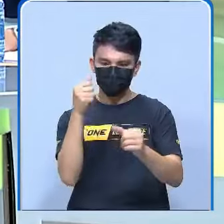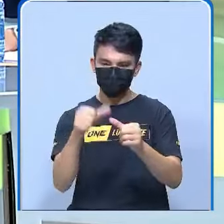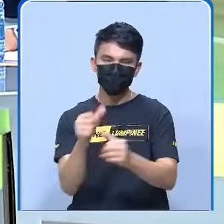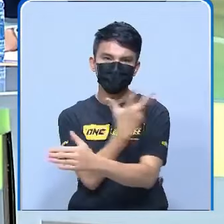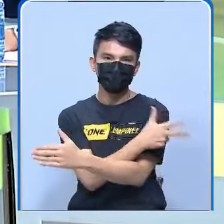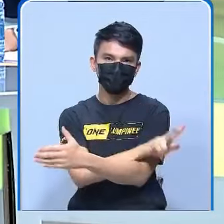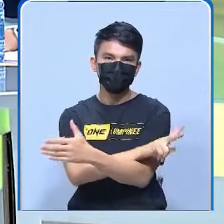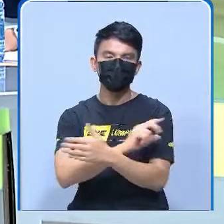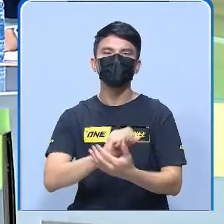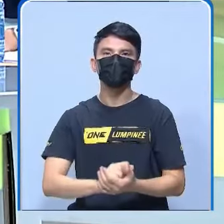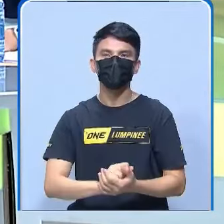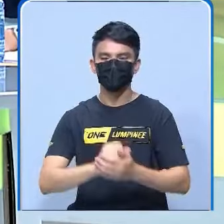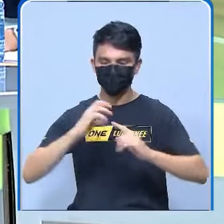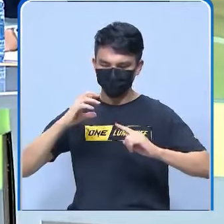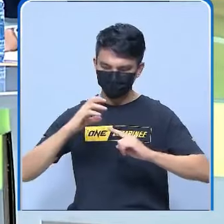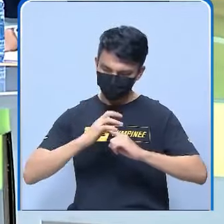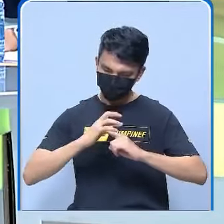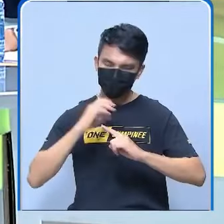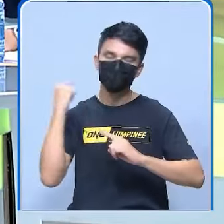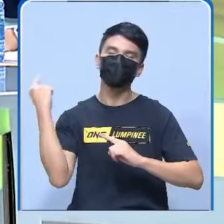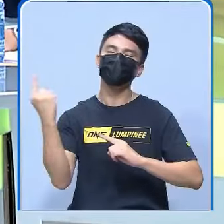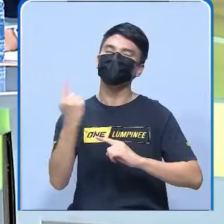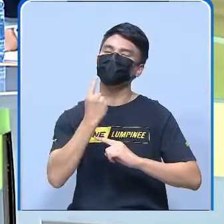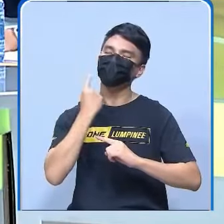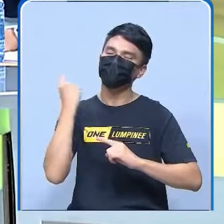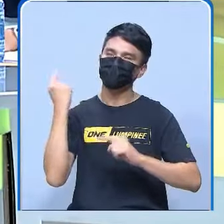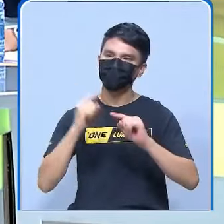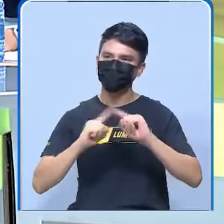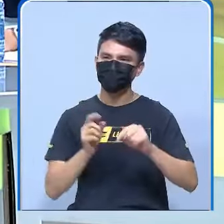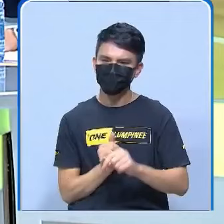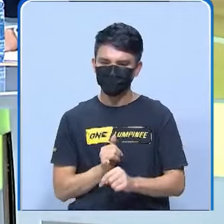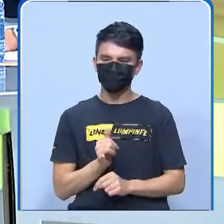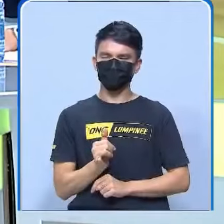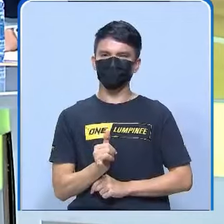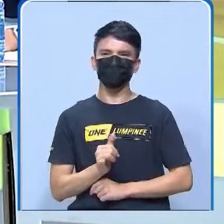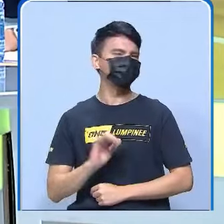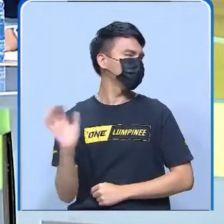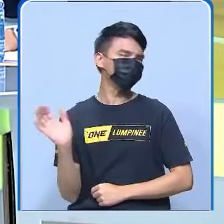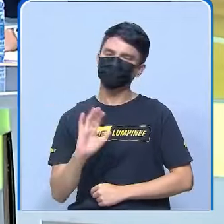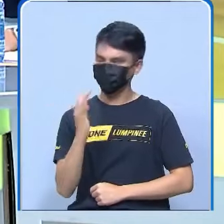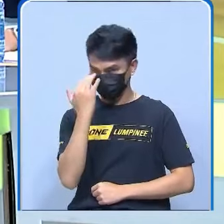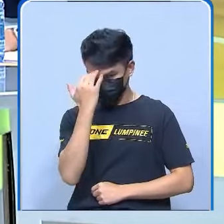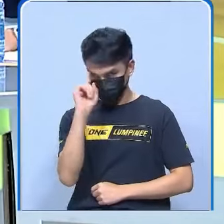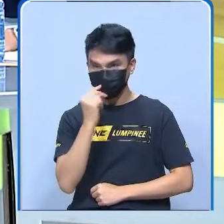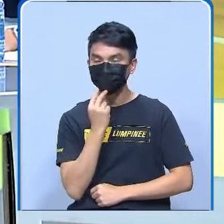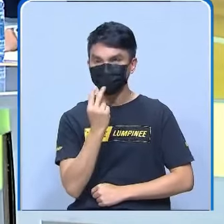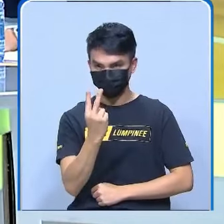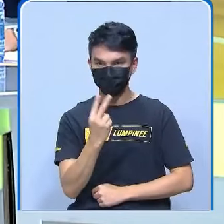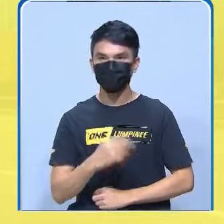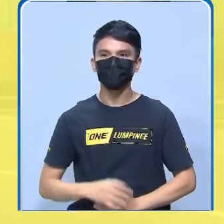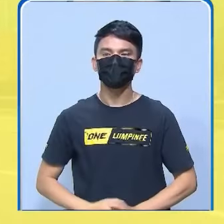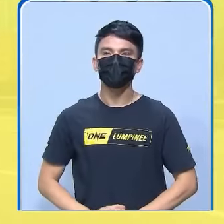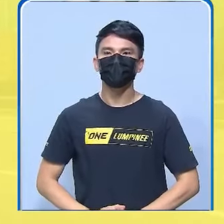พูดถึงทะเลพัทยาคุณผู้ชมบางคนไปเที่ยวกันใช่ไหมครับแต่ไม่กล้าจะลงไปเล่นน้ำทะเลจริงๆเพราะอะไรไปดูสิ่งนี้กันครับ